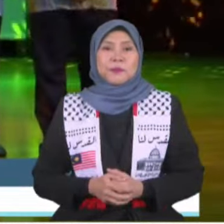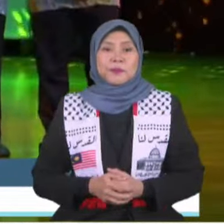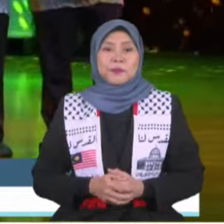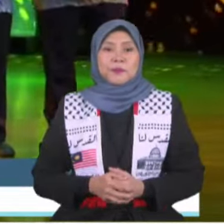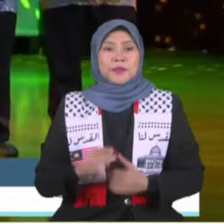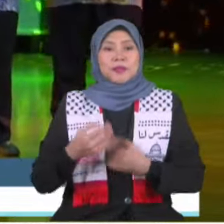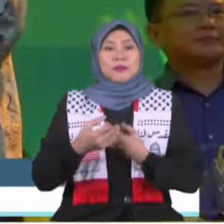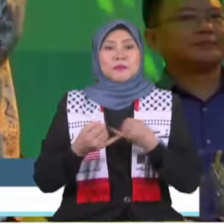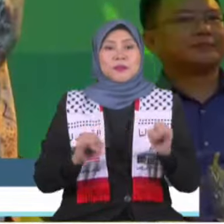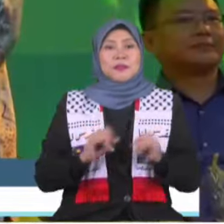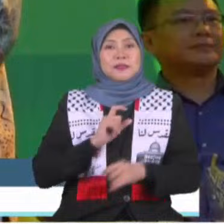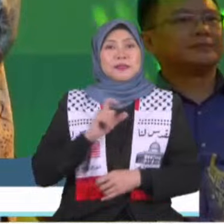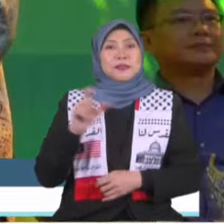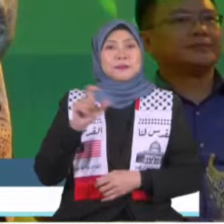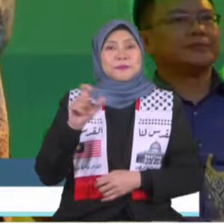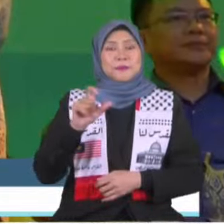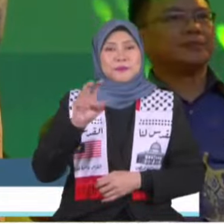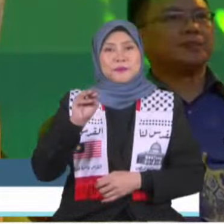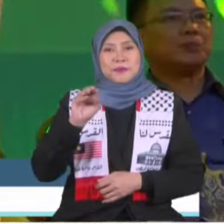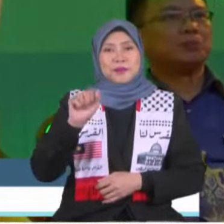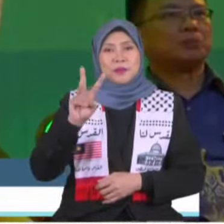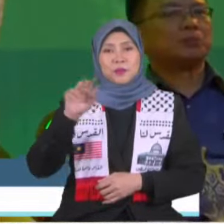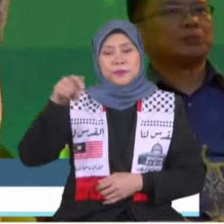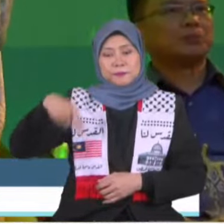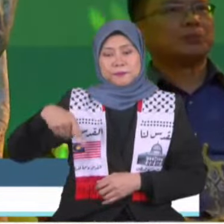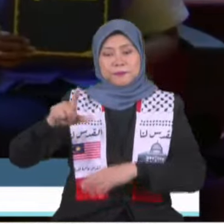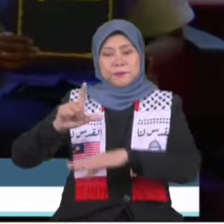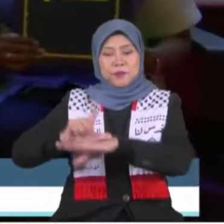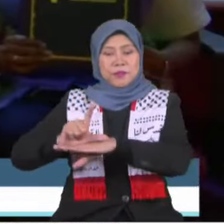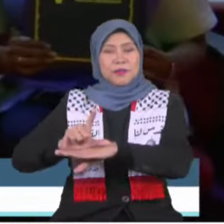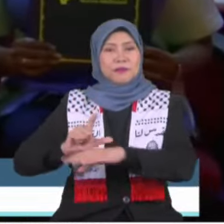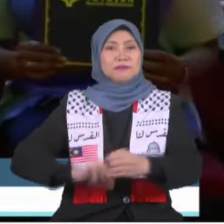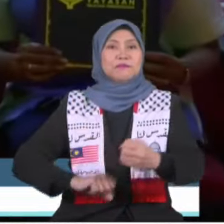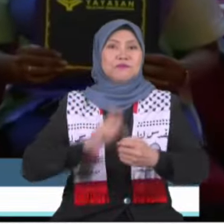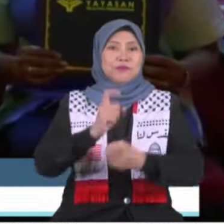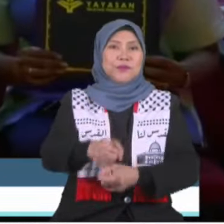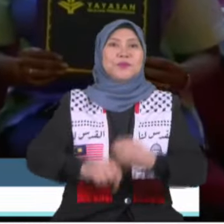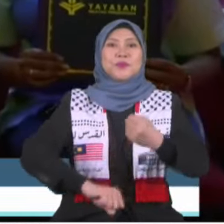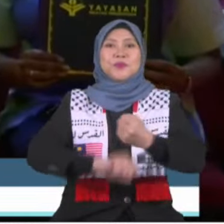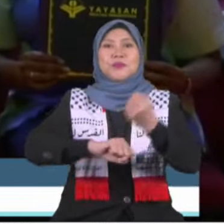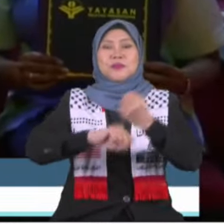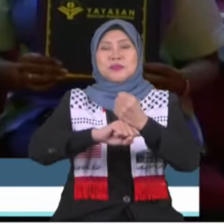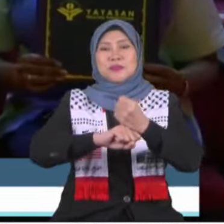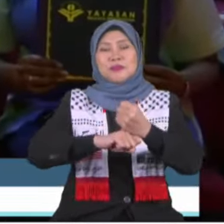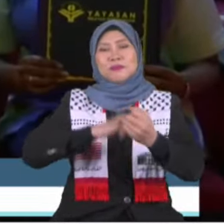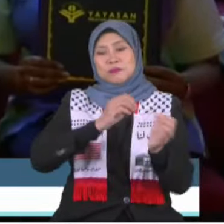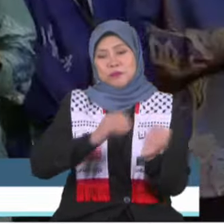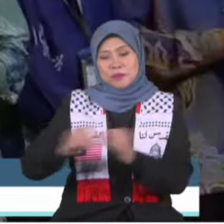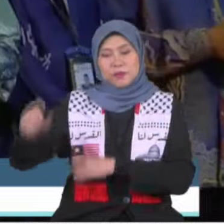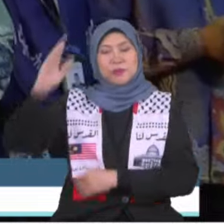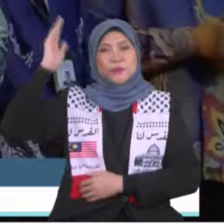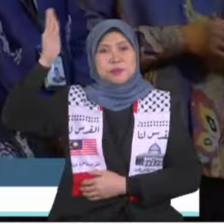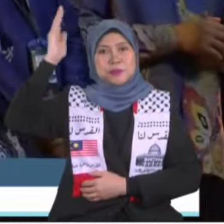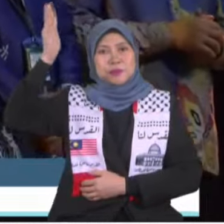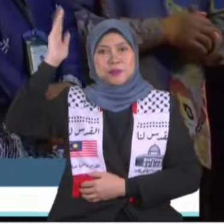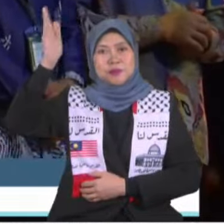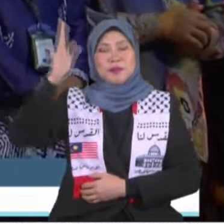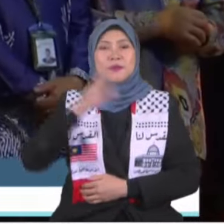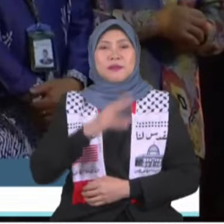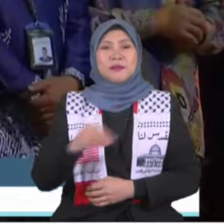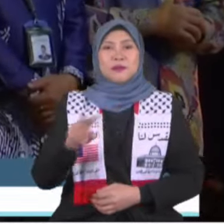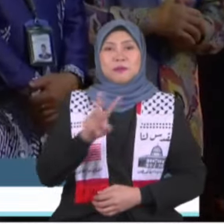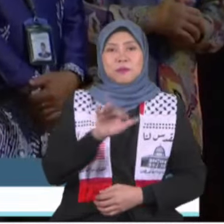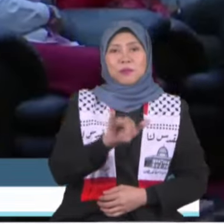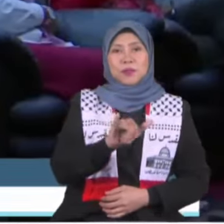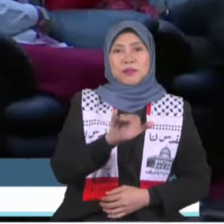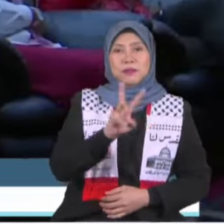Majlis Agama Islam Wilayah Persekutuan Mawib Labuan turut menyalurkan sumbangan untuk penganjuran seminar tersebut, manakala